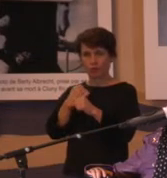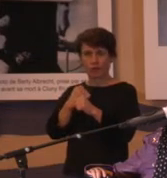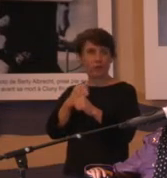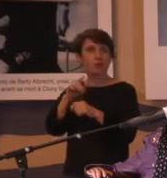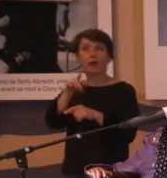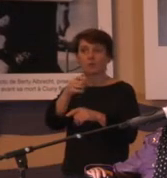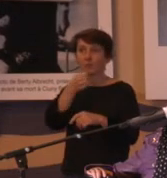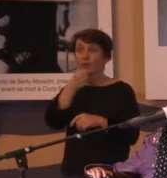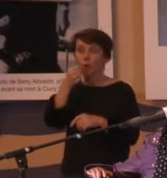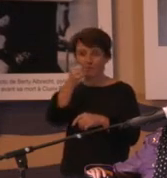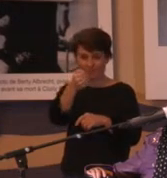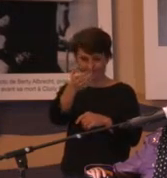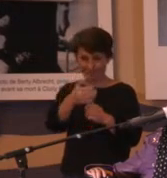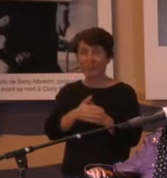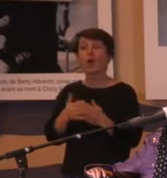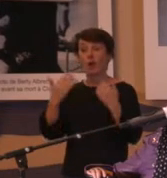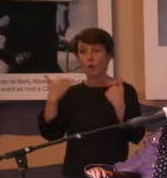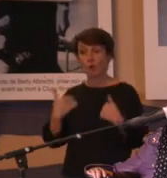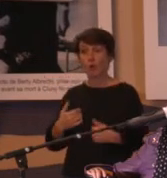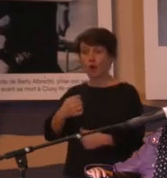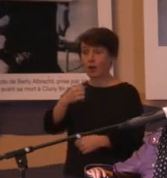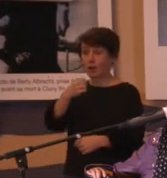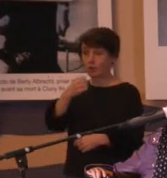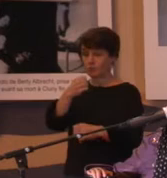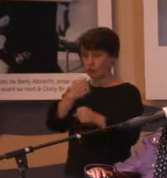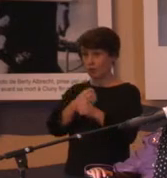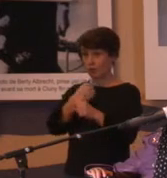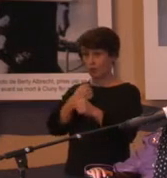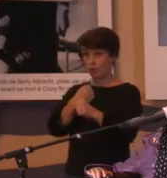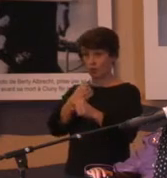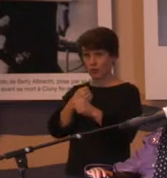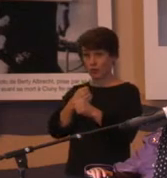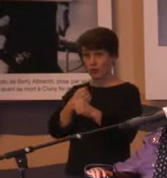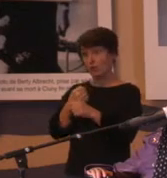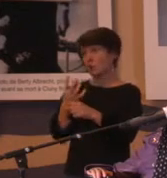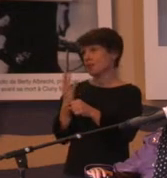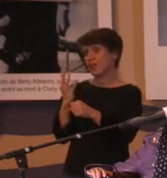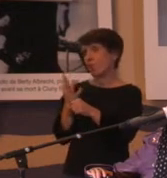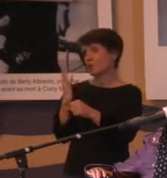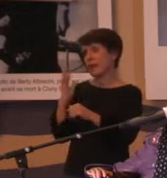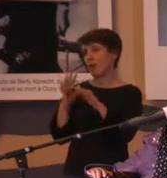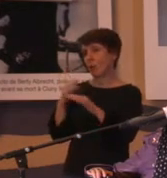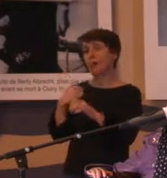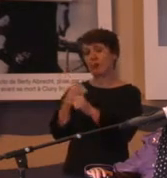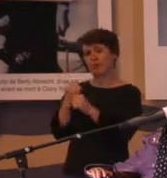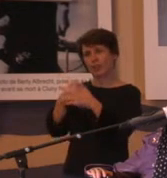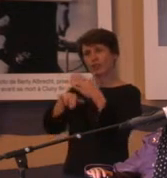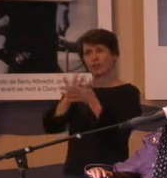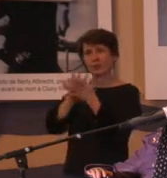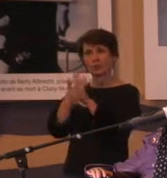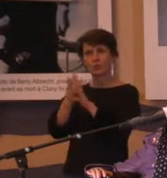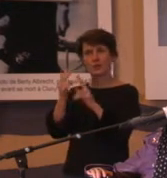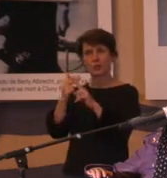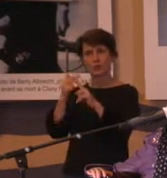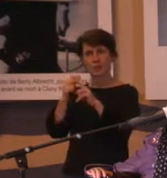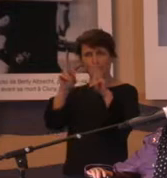savent pas, mais je travaille depuis bientôt 5 ans dans une association qui s'appelle